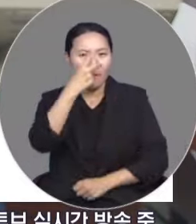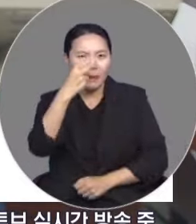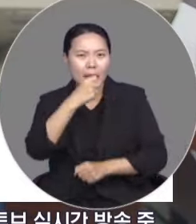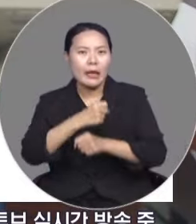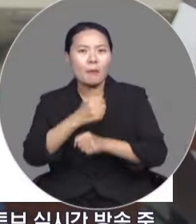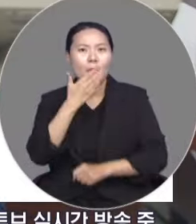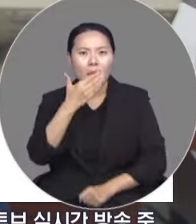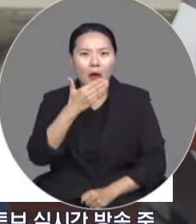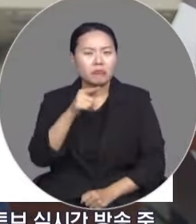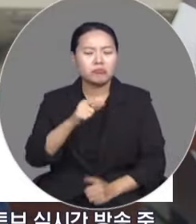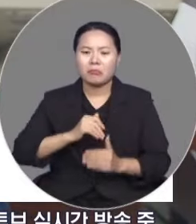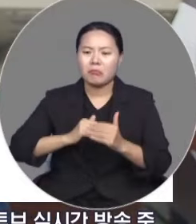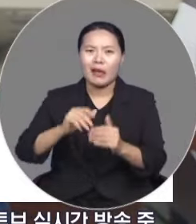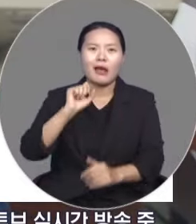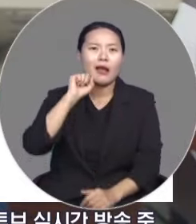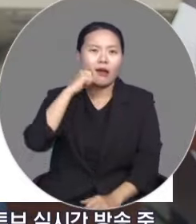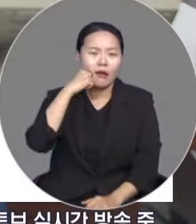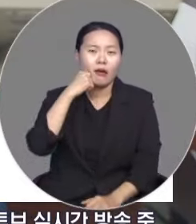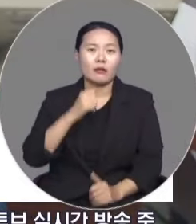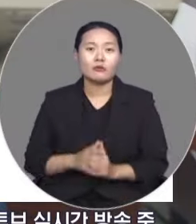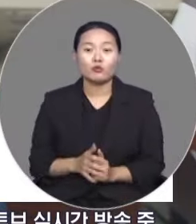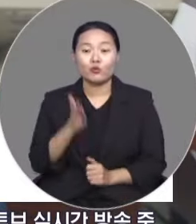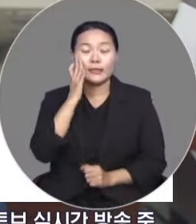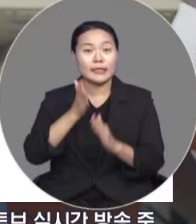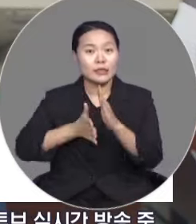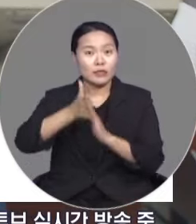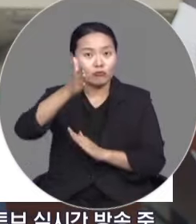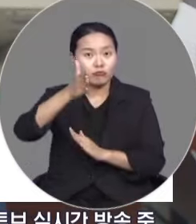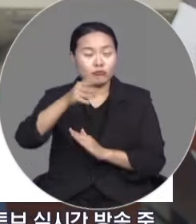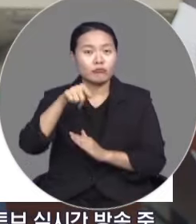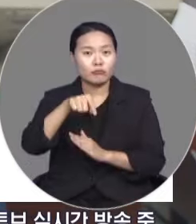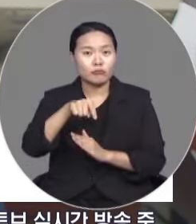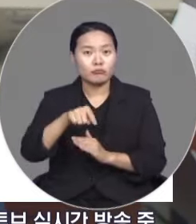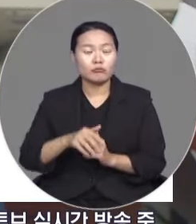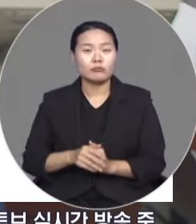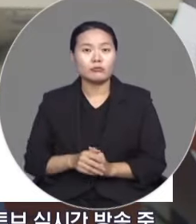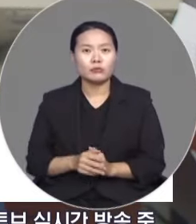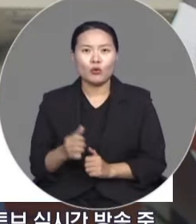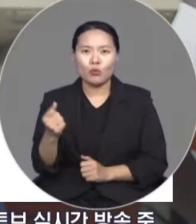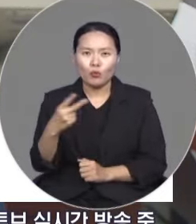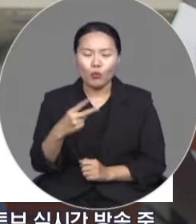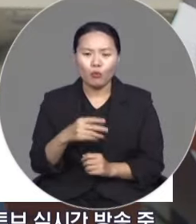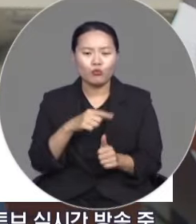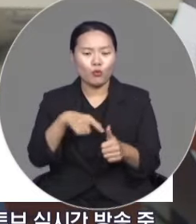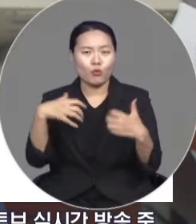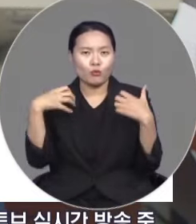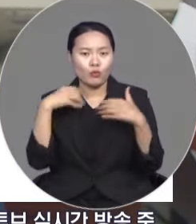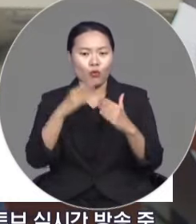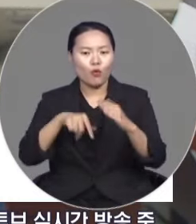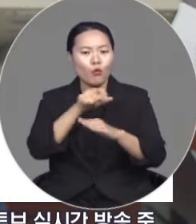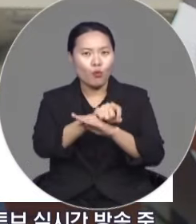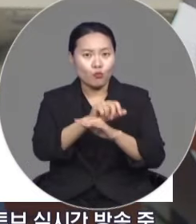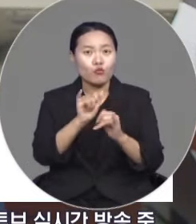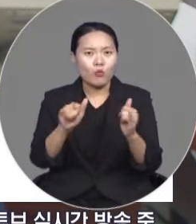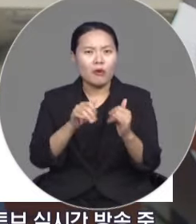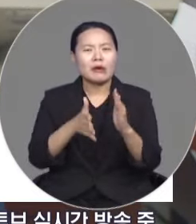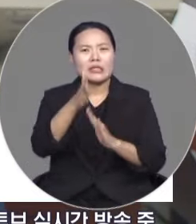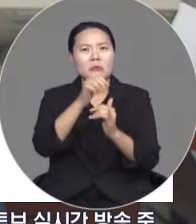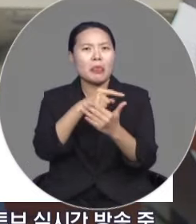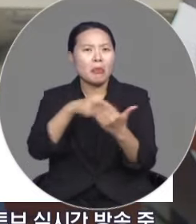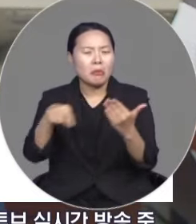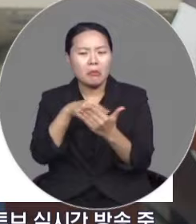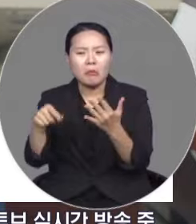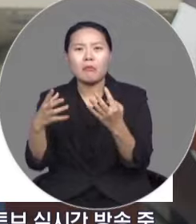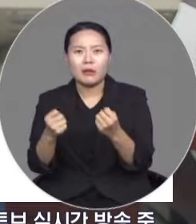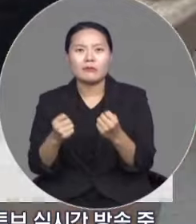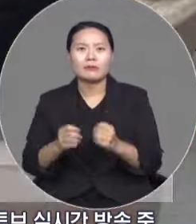할 수 있는 부분인데 그것도 지금 진행이 안 되고 있고 울산시회가 마비됨으로 해서 지금 울산시와 교육청 그리고 공무원 울산 시민들의 굉장히 지금 민폐를